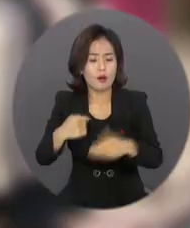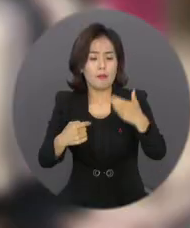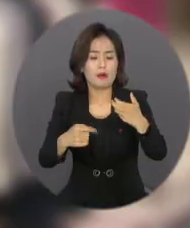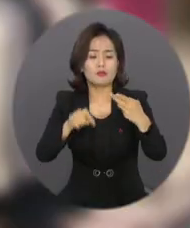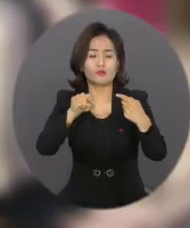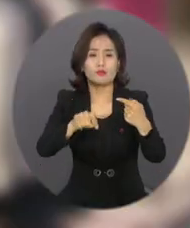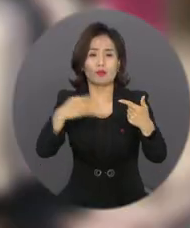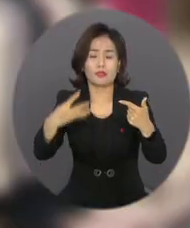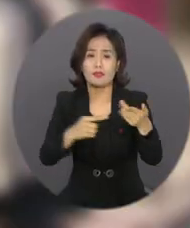86.4를 기록했습니다